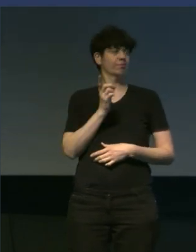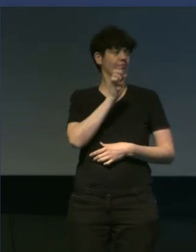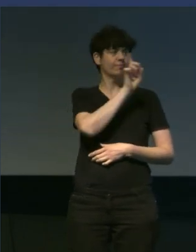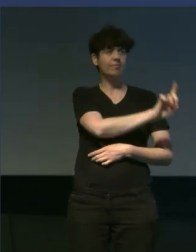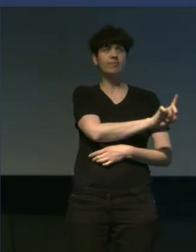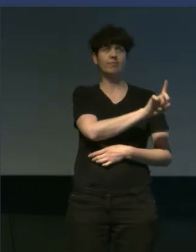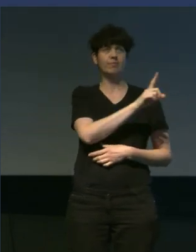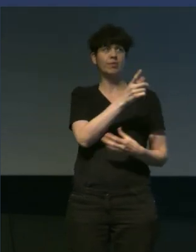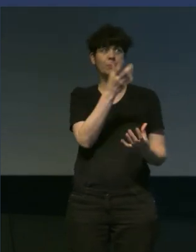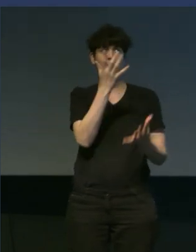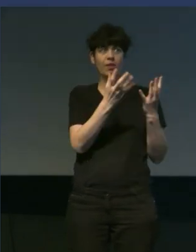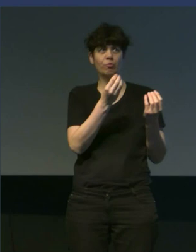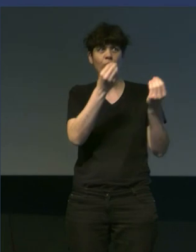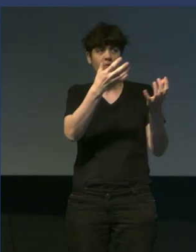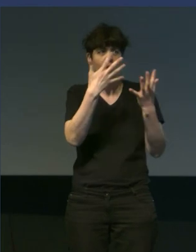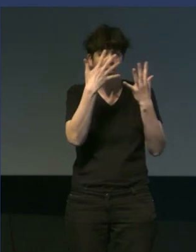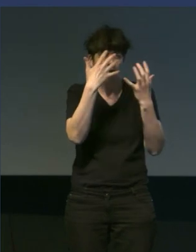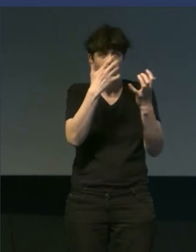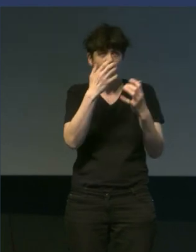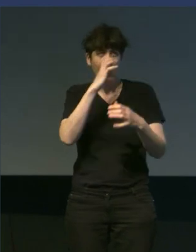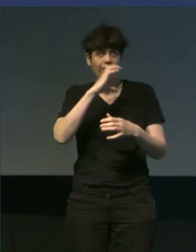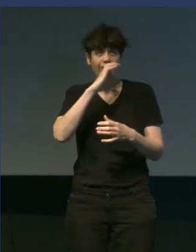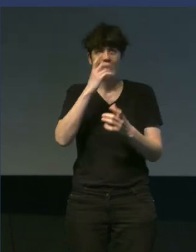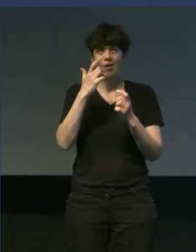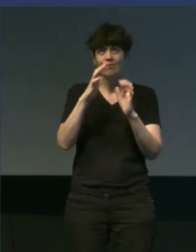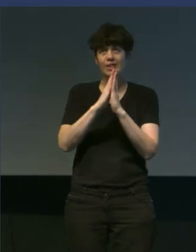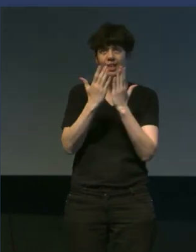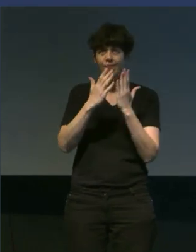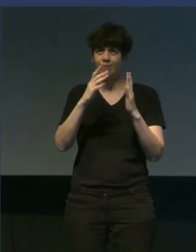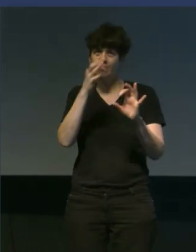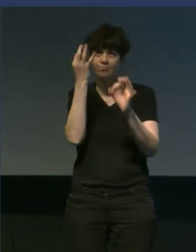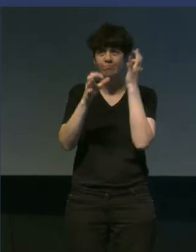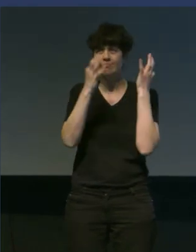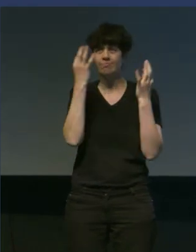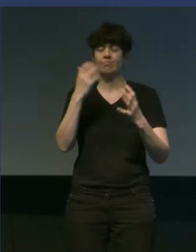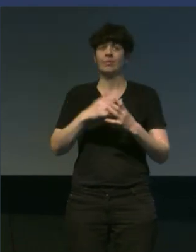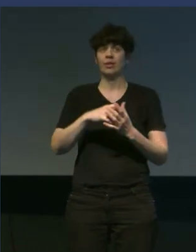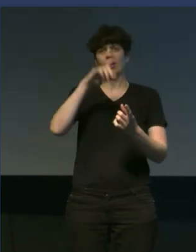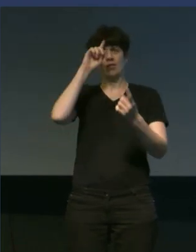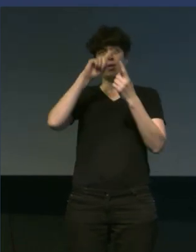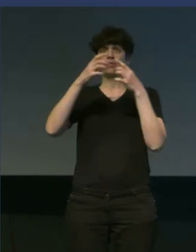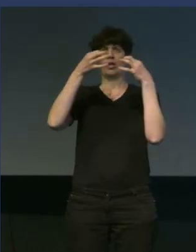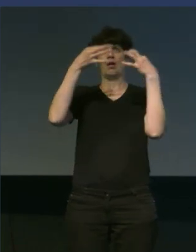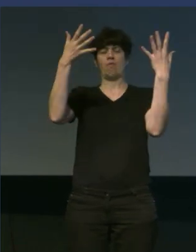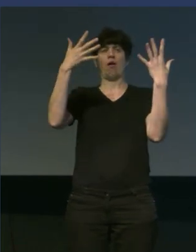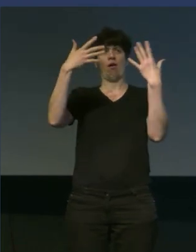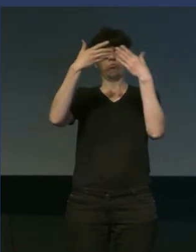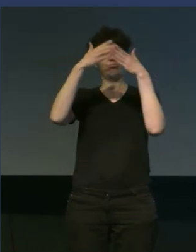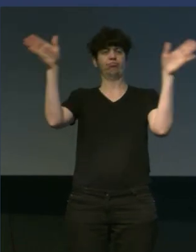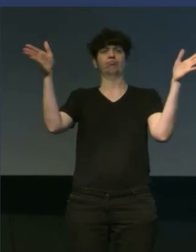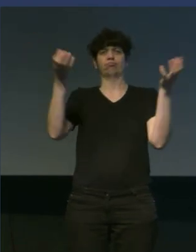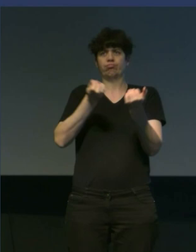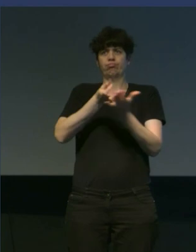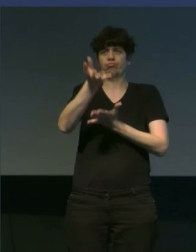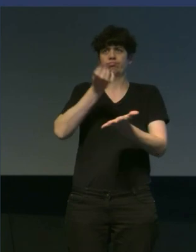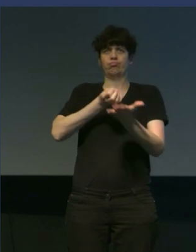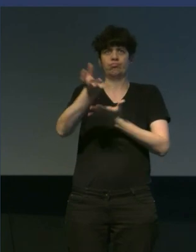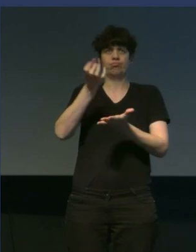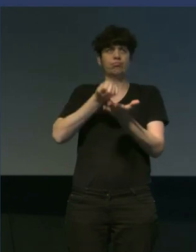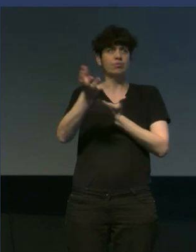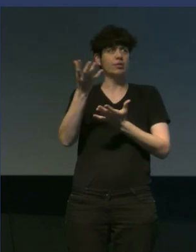d'en apprendre plus sur ce livre, avec justement cette volonté de parler du climat au plus grand nombre et de rendre ce